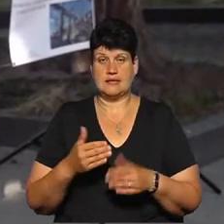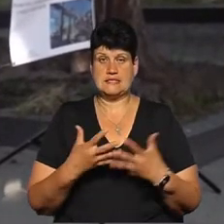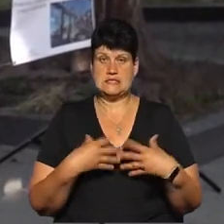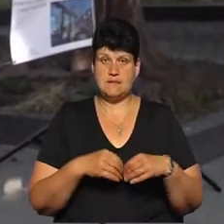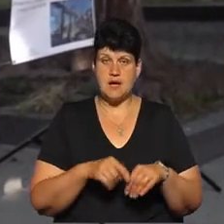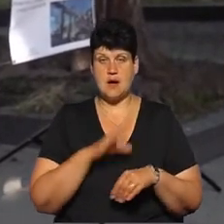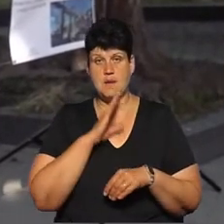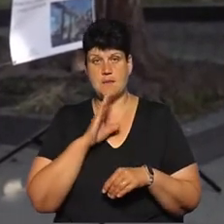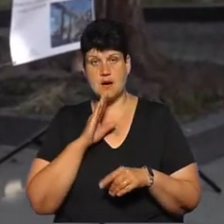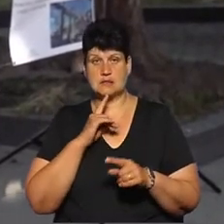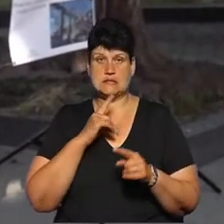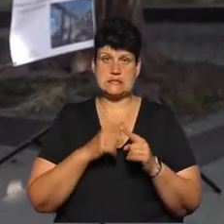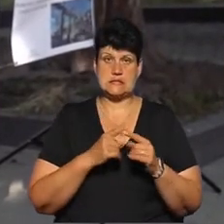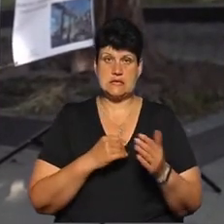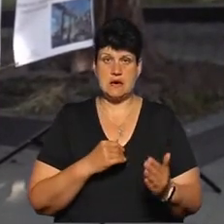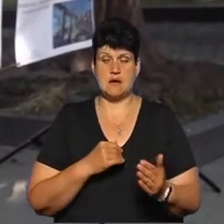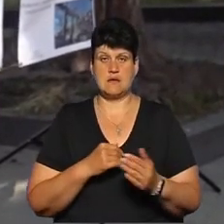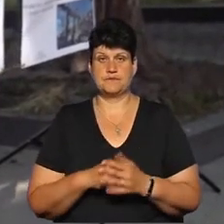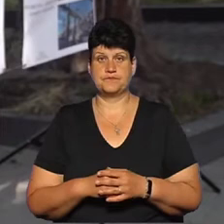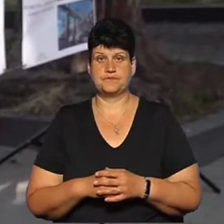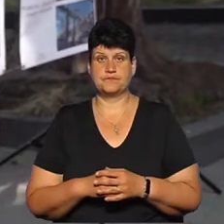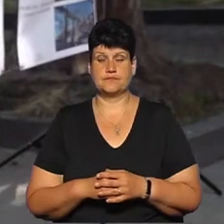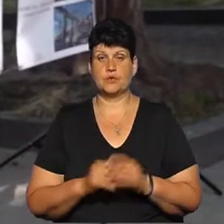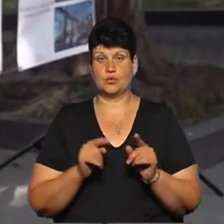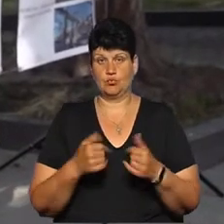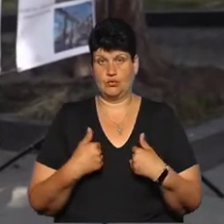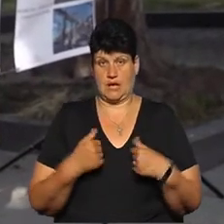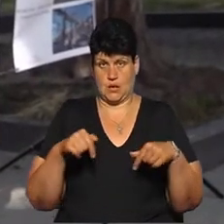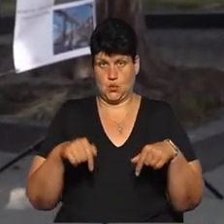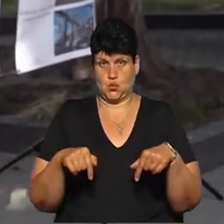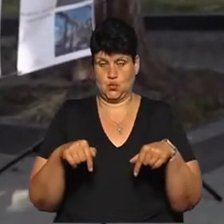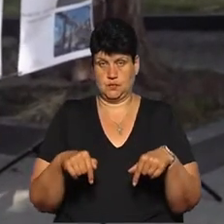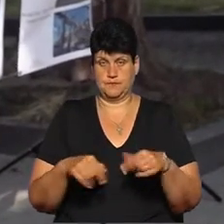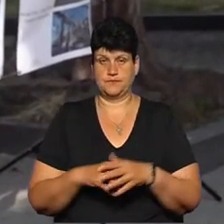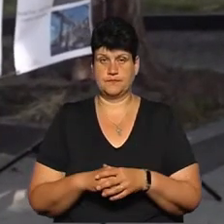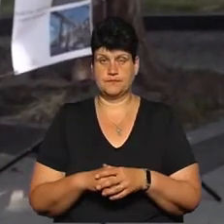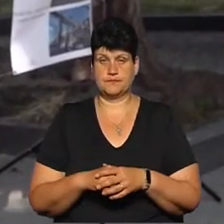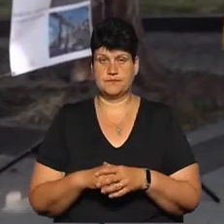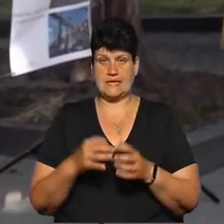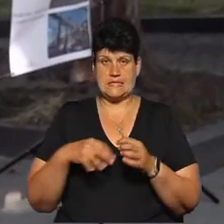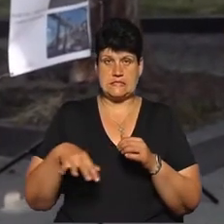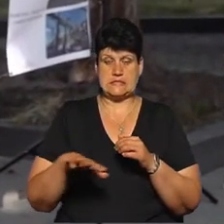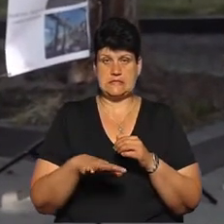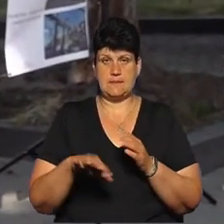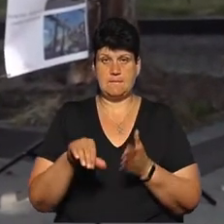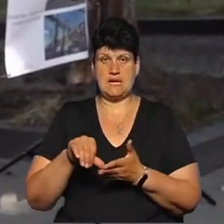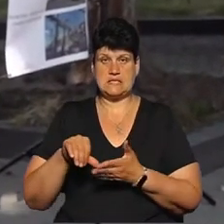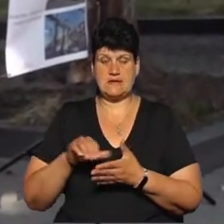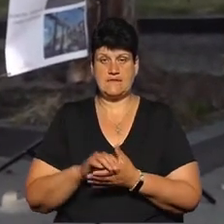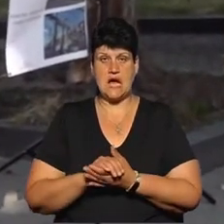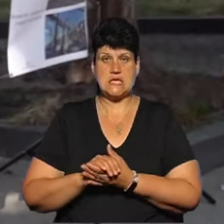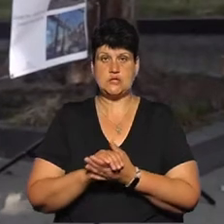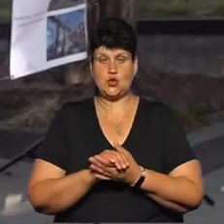його сестра. Тому саме тому я зараз тут, серед представників асоціації,